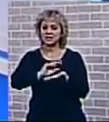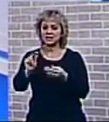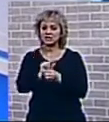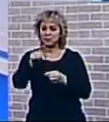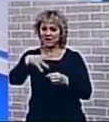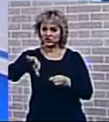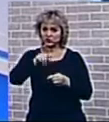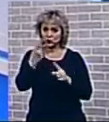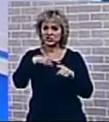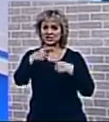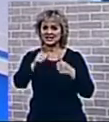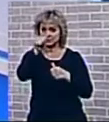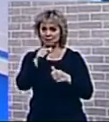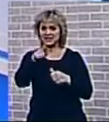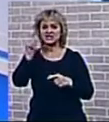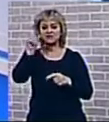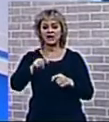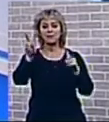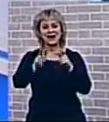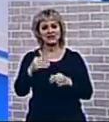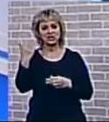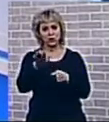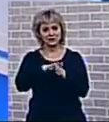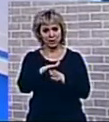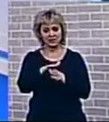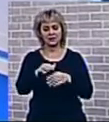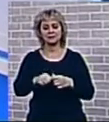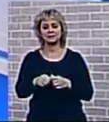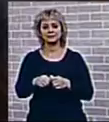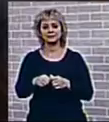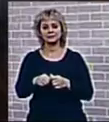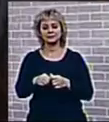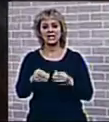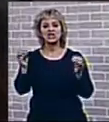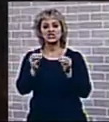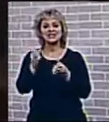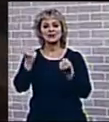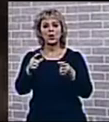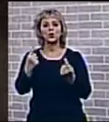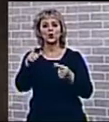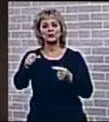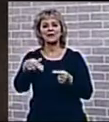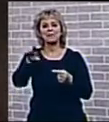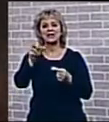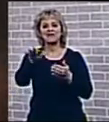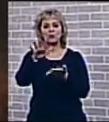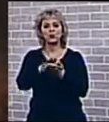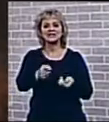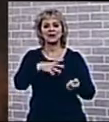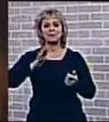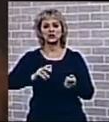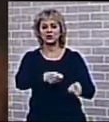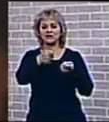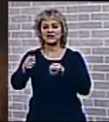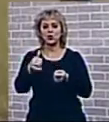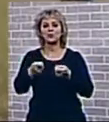недоработки исправить, и вот через месяц выехала проверить его исполнение. 10 машин с крупным бытовым мусором пришлось вывести